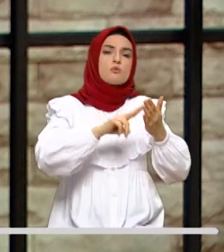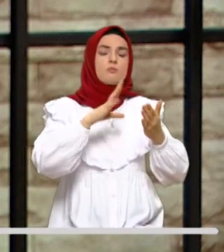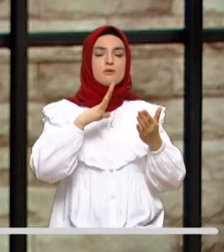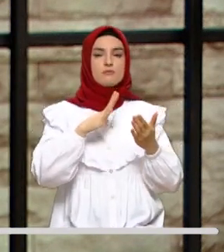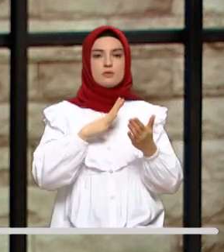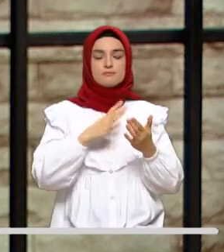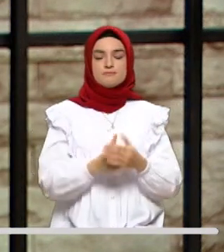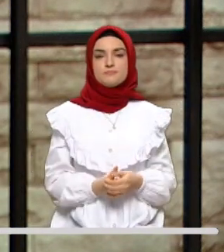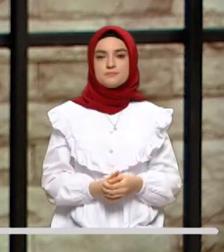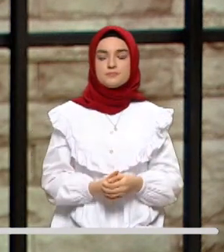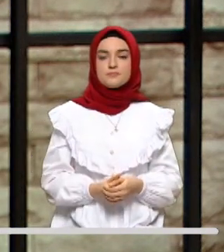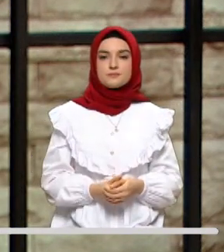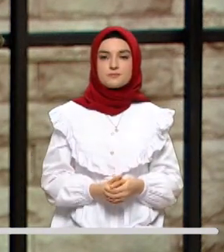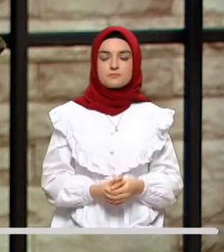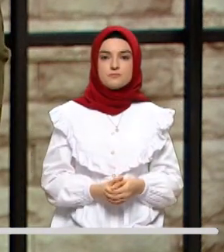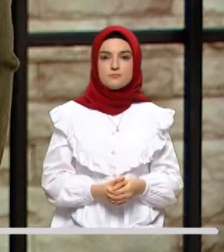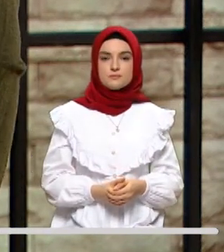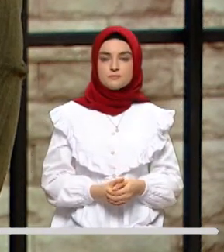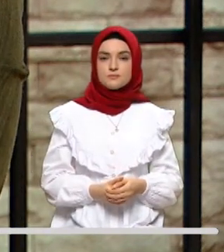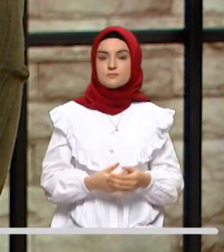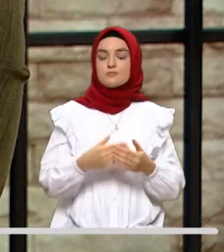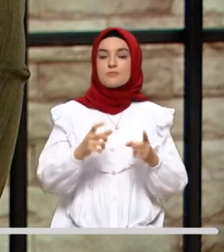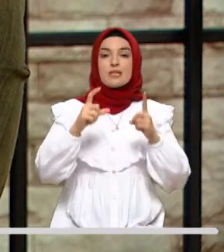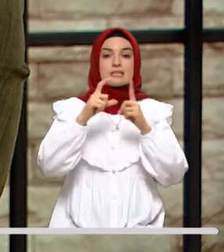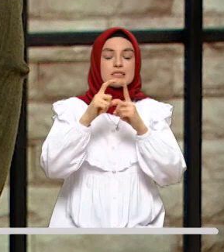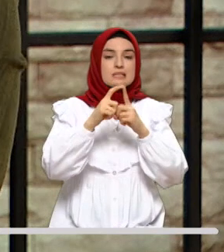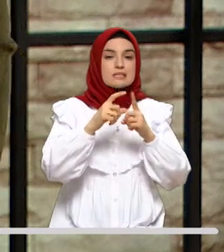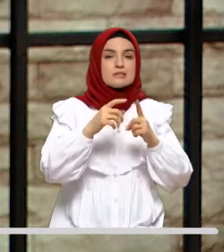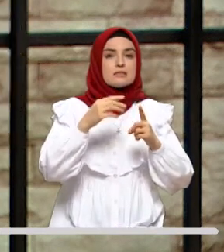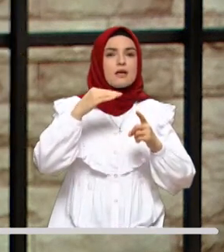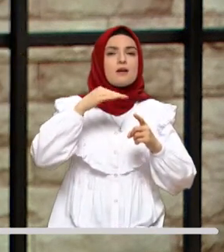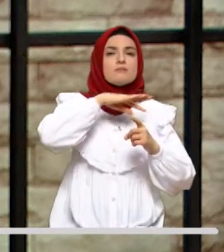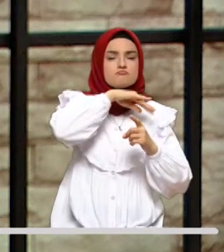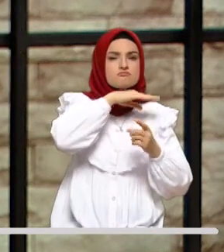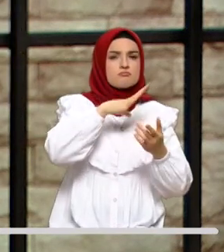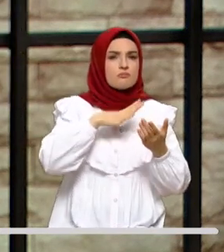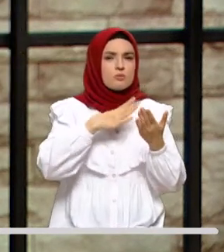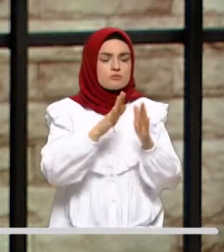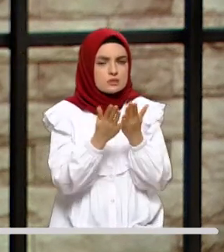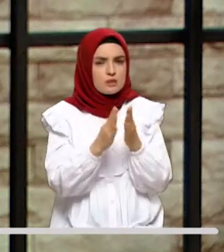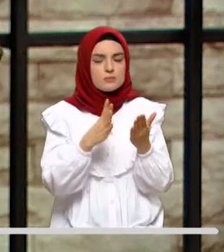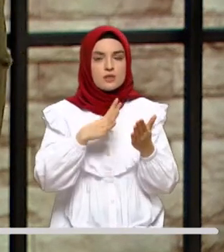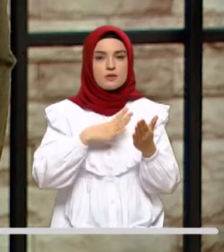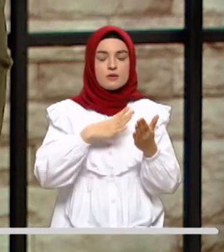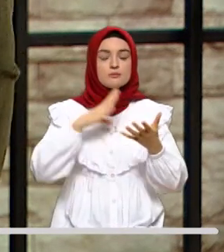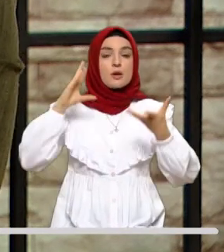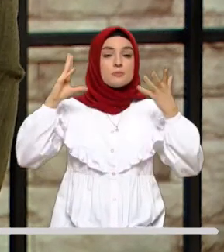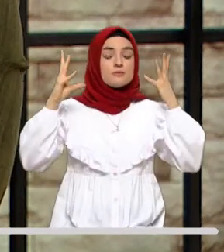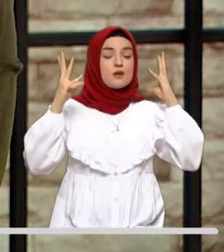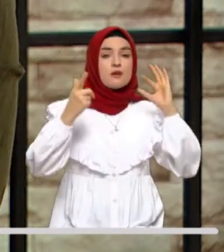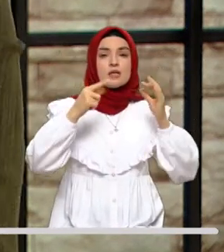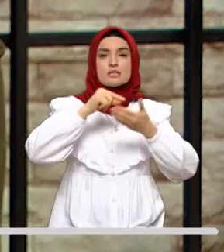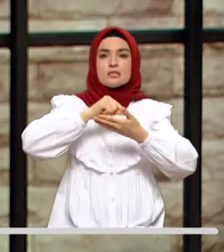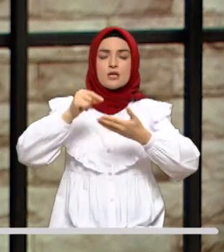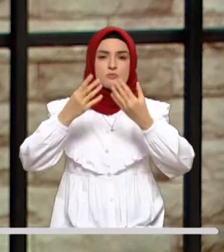Bakın İknur Hanım, Dede Korkut kitabında, Mesnevi'de, Mevlana Celaleddin Rumi'nin